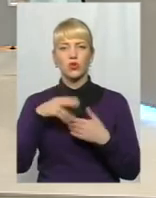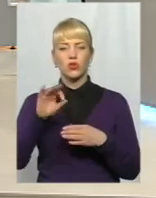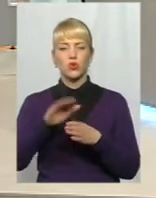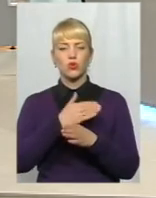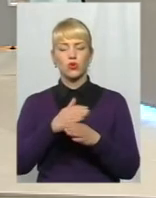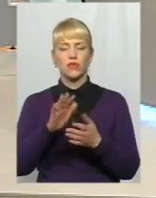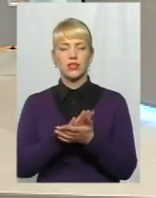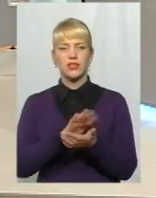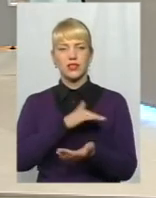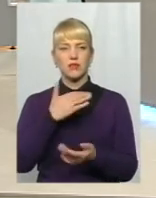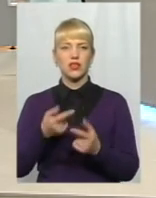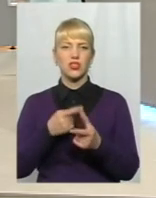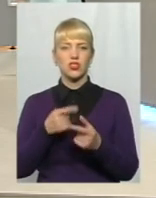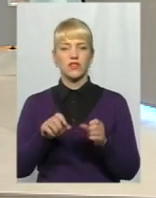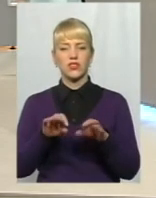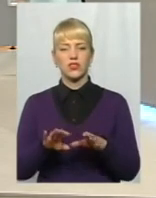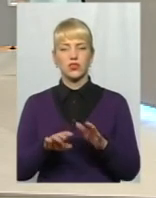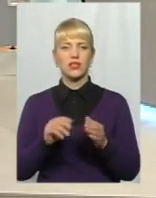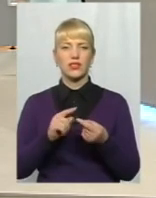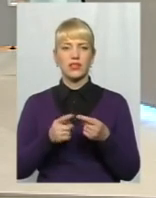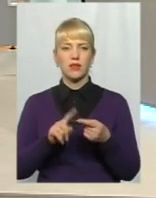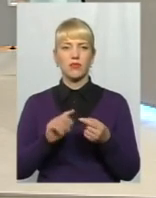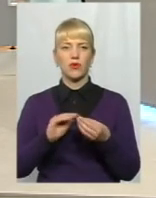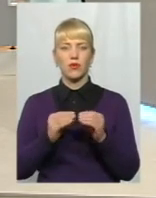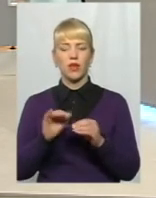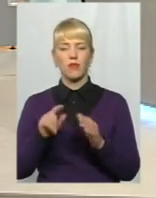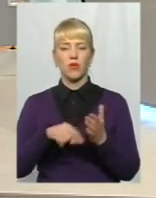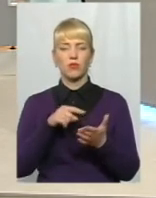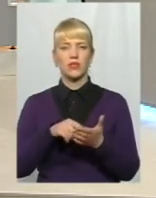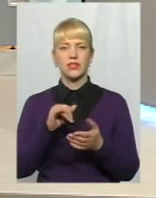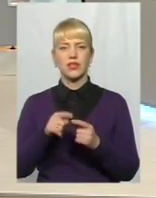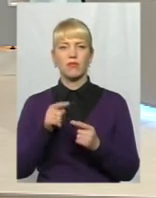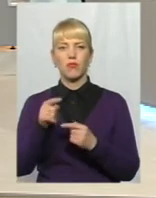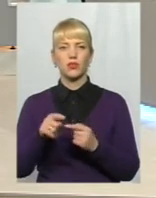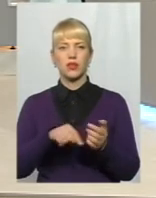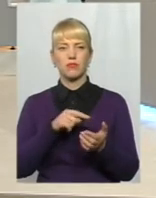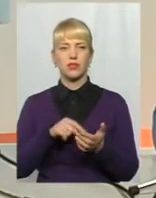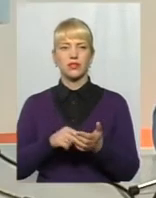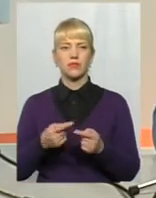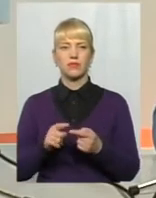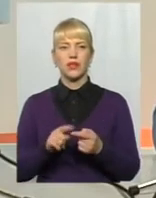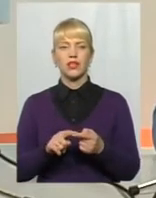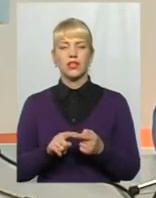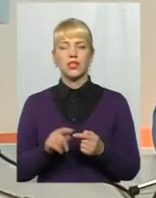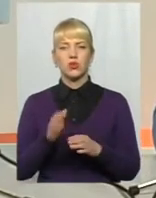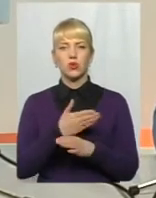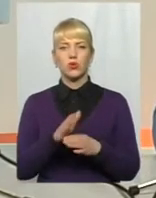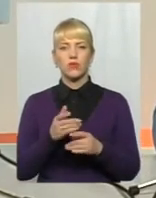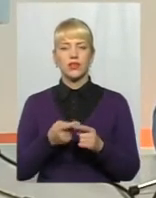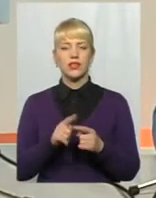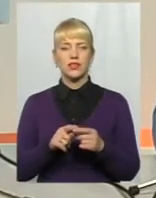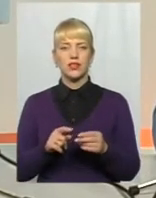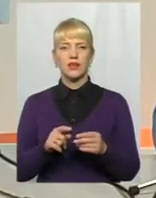вирішиться проблема у місті і поза містом? Ну, сортування сміття це було б доцільно, тому що це буде додаткові